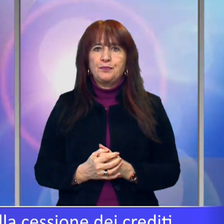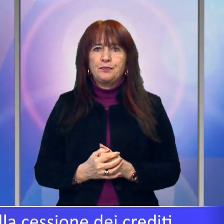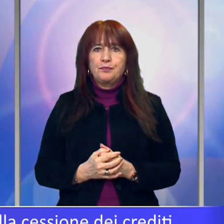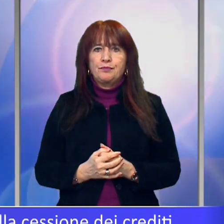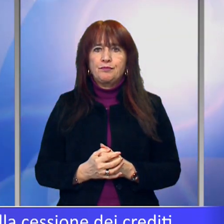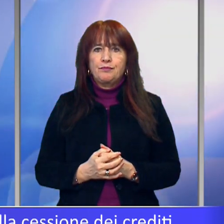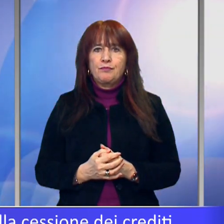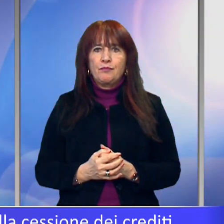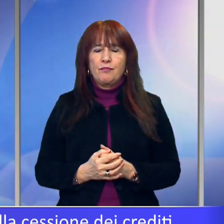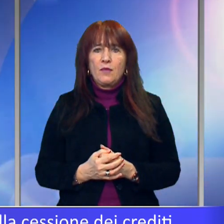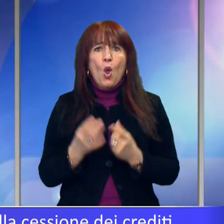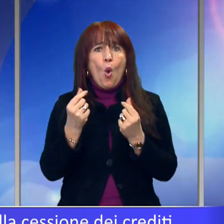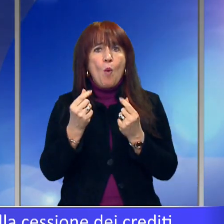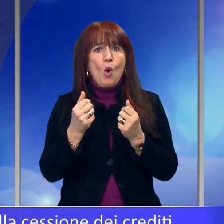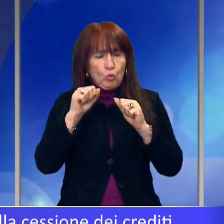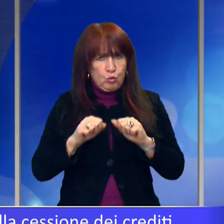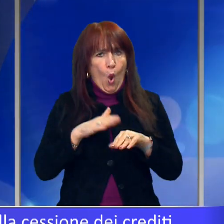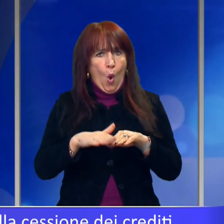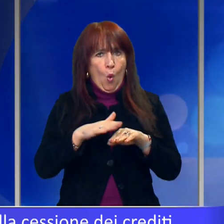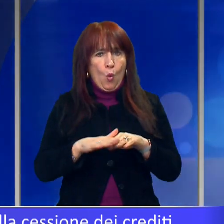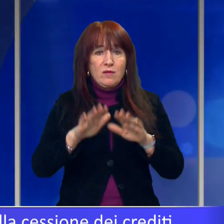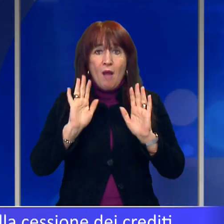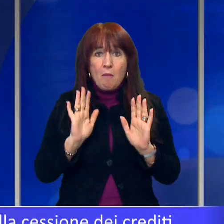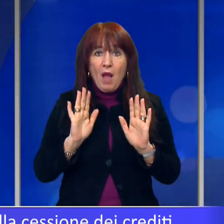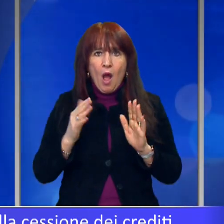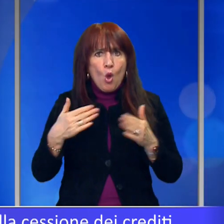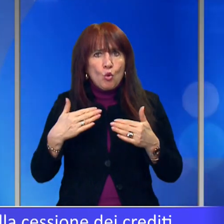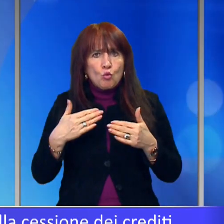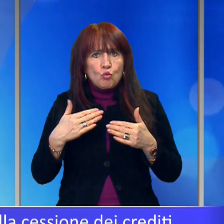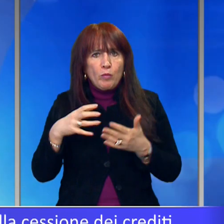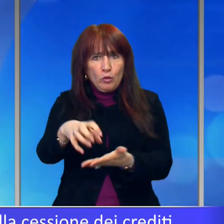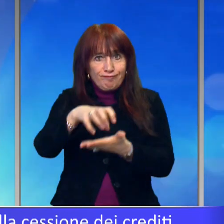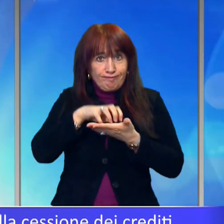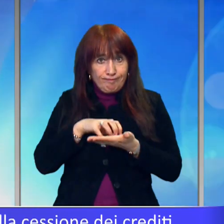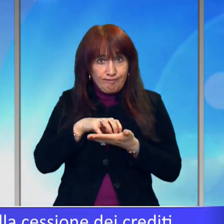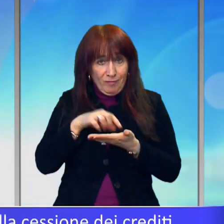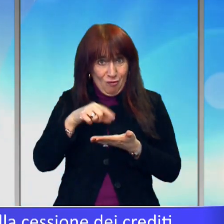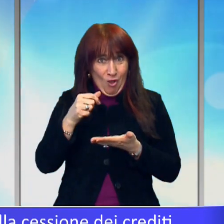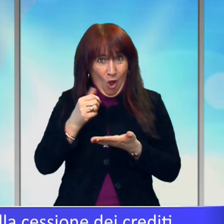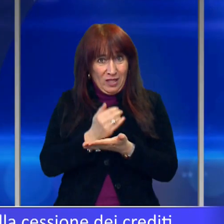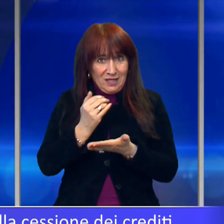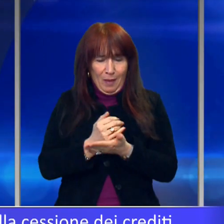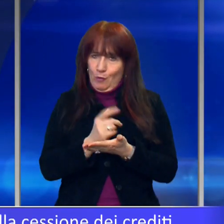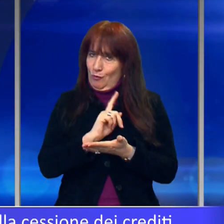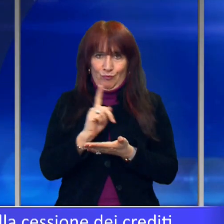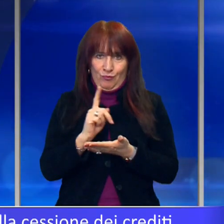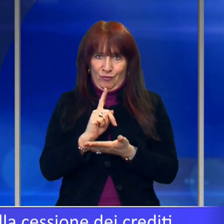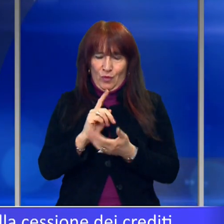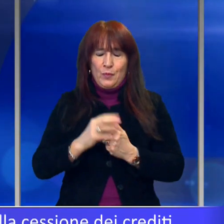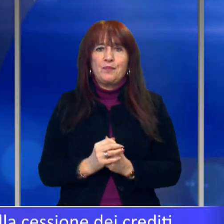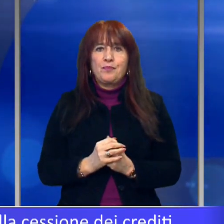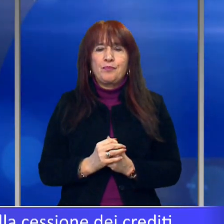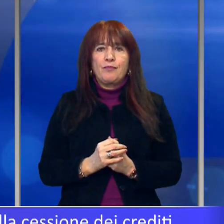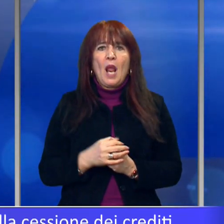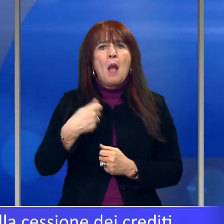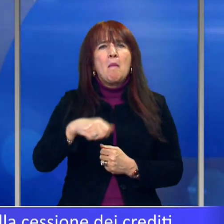e ancora possibile usare i bonus ma non si possono ottenere subito i soldi risparmiati Secondo